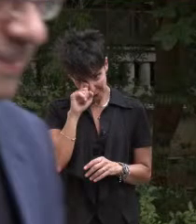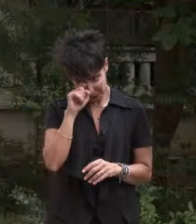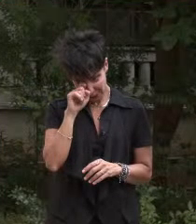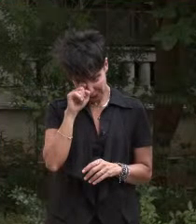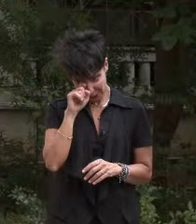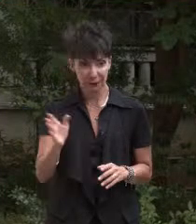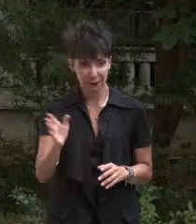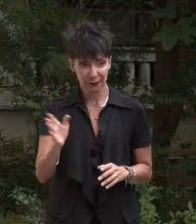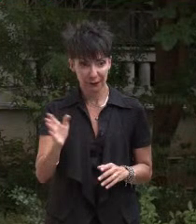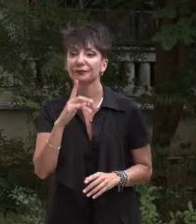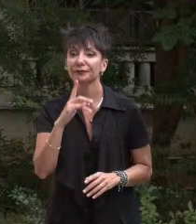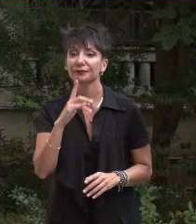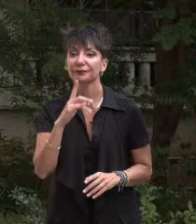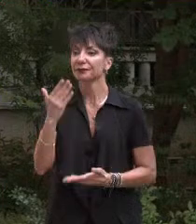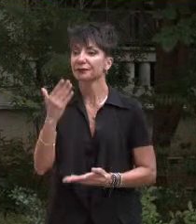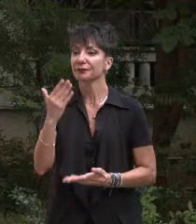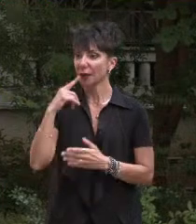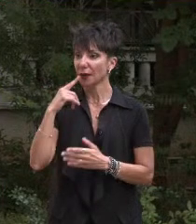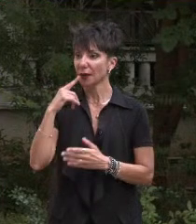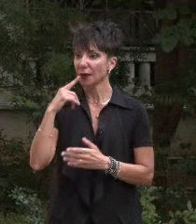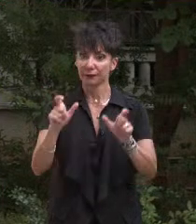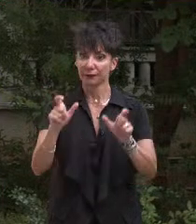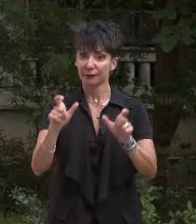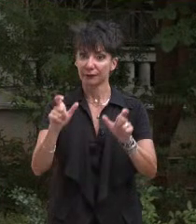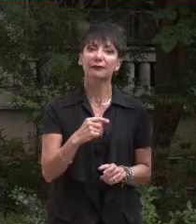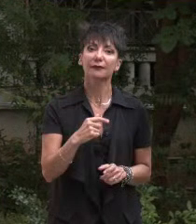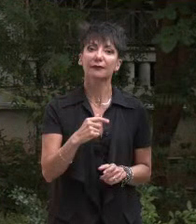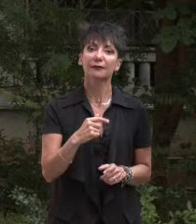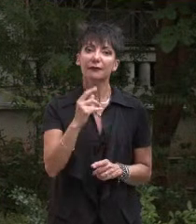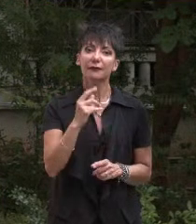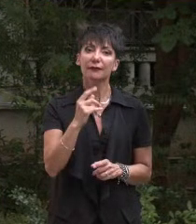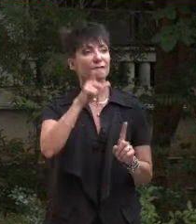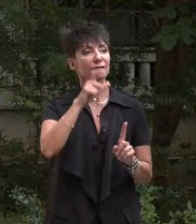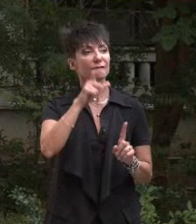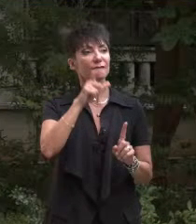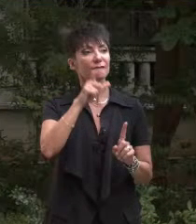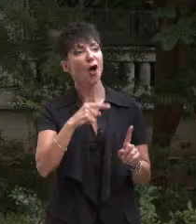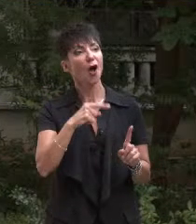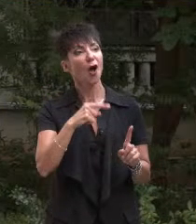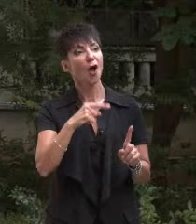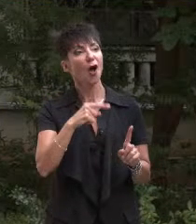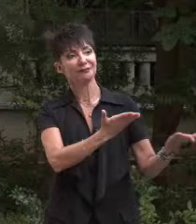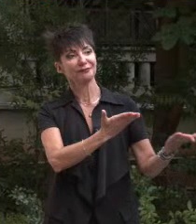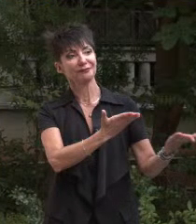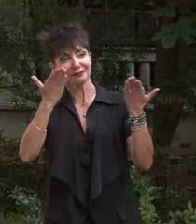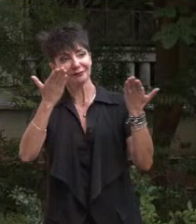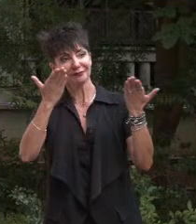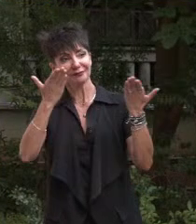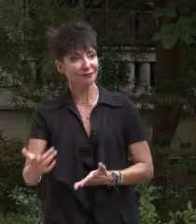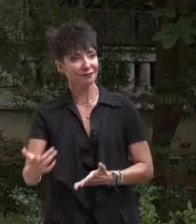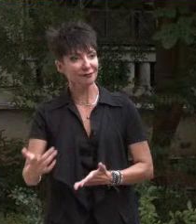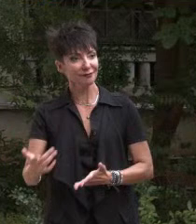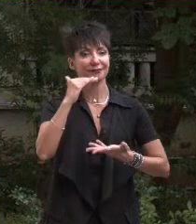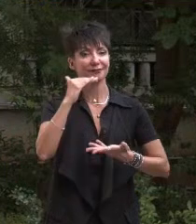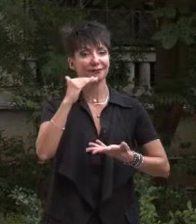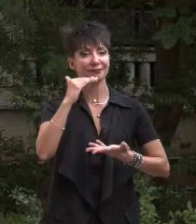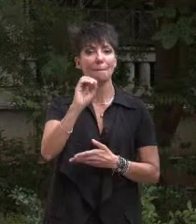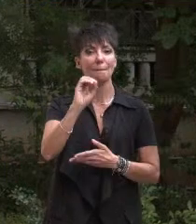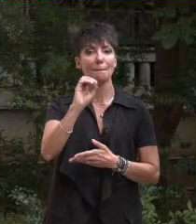Συνεχίζουμε με τις τιμητικές διακρίσεις. Καλούμε τον κύριο Μποκανέγκρα. We invite to give a prize to our students, Mr.